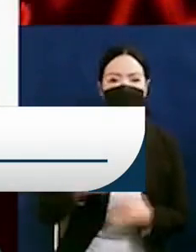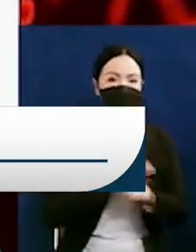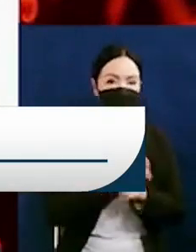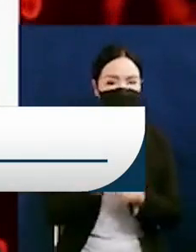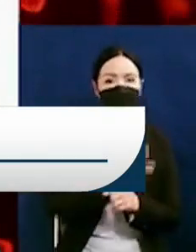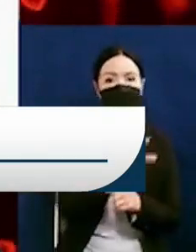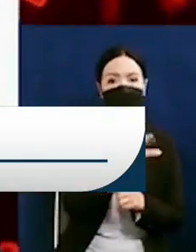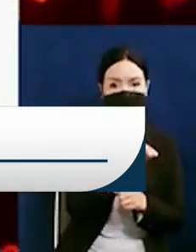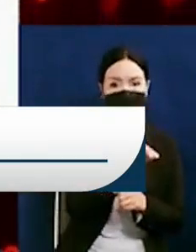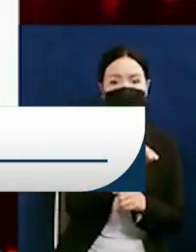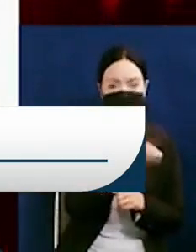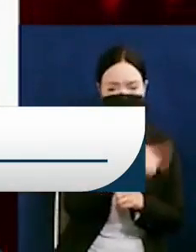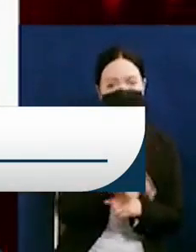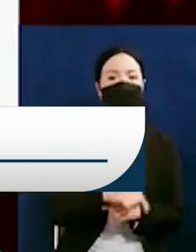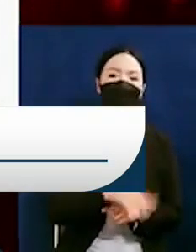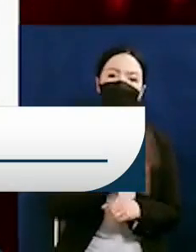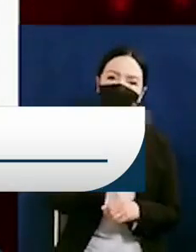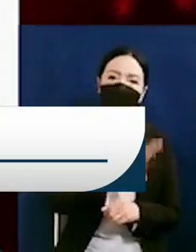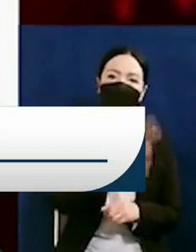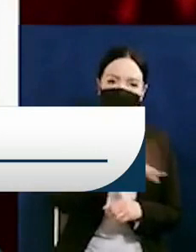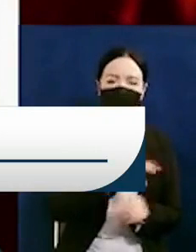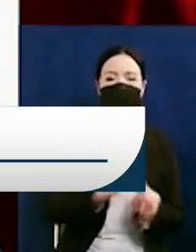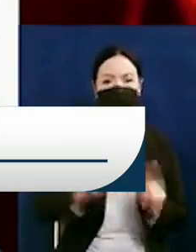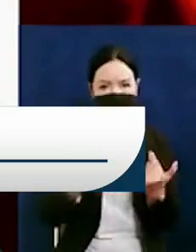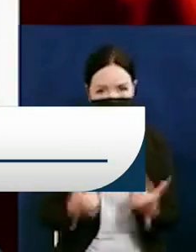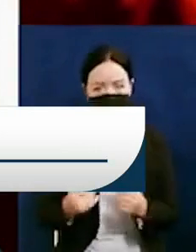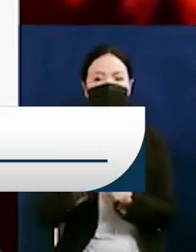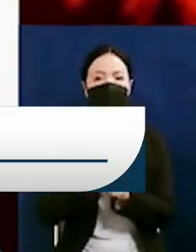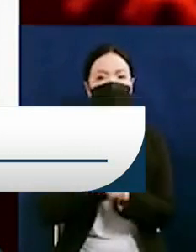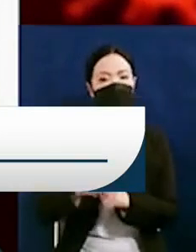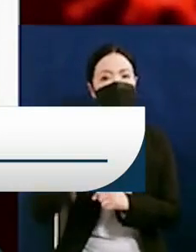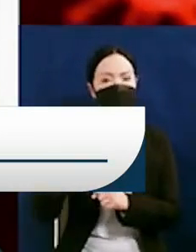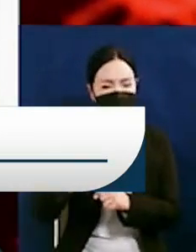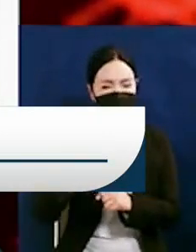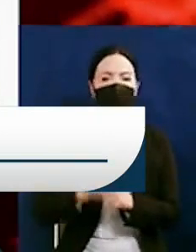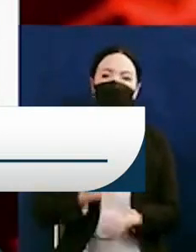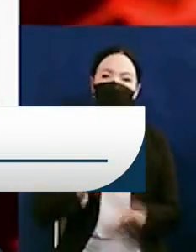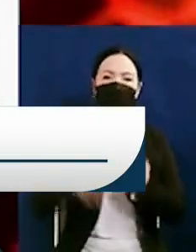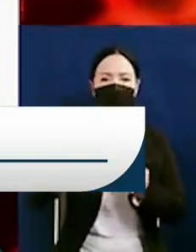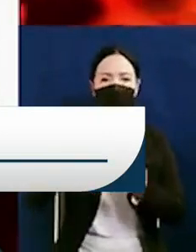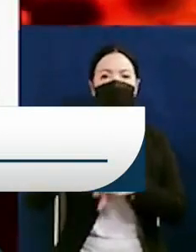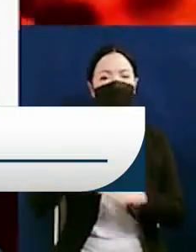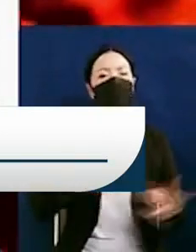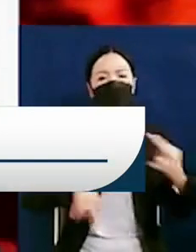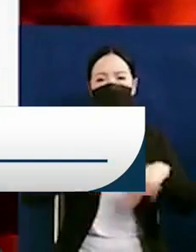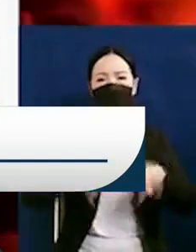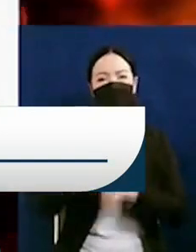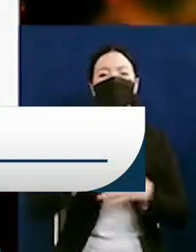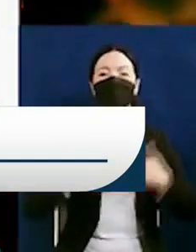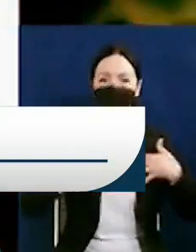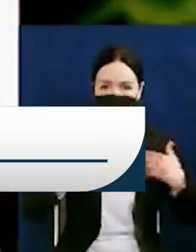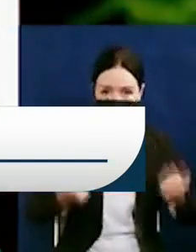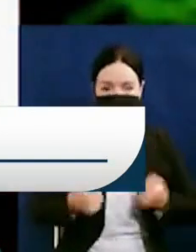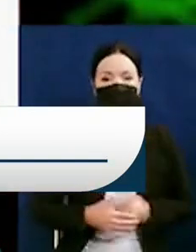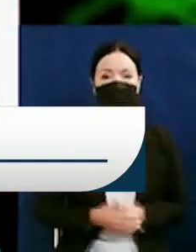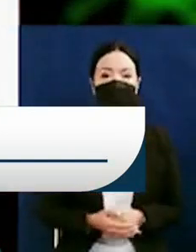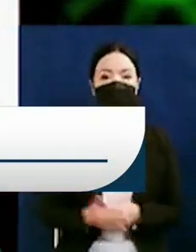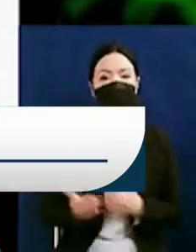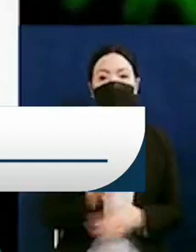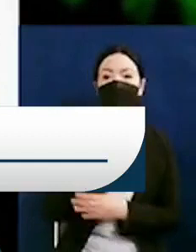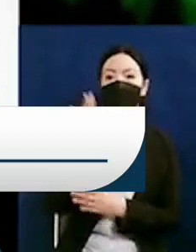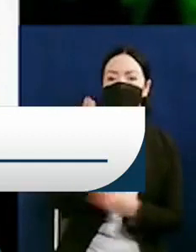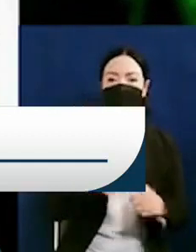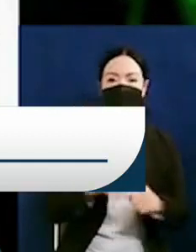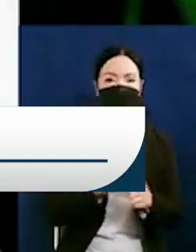ในเรามีถึง 6 7พันหลายนะครับแต่พันตัวลายนี้แล้วก็ดูแลได้อย่างสบายนะครับถ้าไปครับอันนี้ก็สำหรับผู้ที่ใส่ท่อหายใจนะครับ